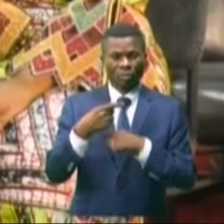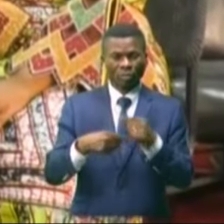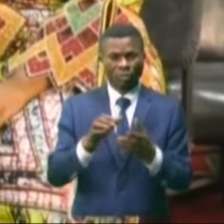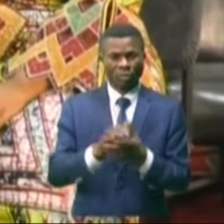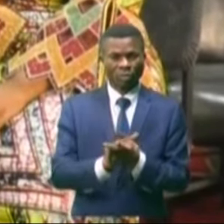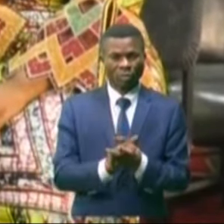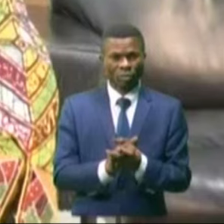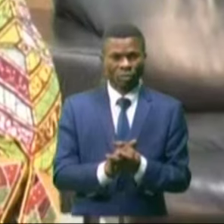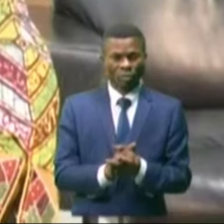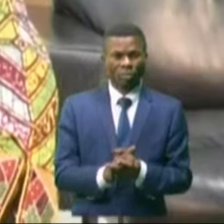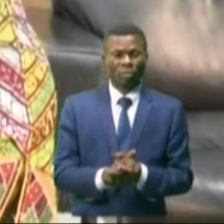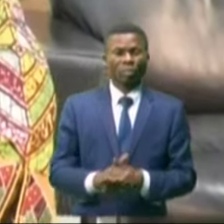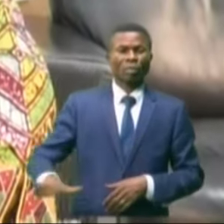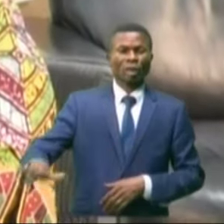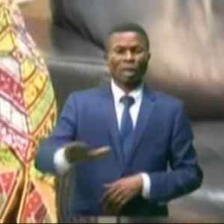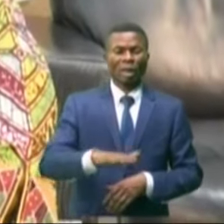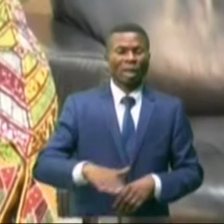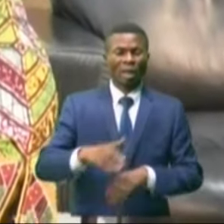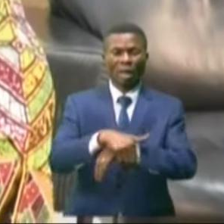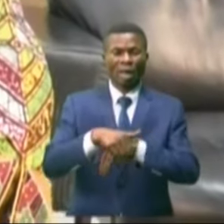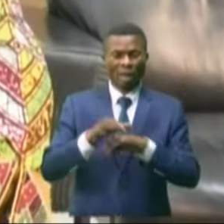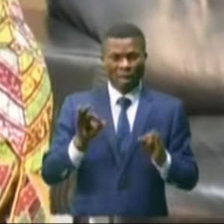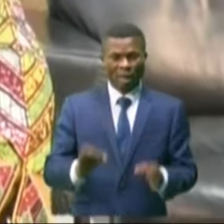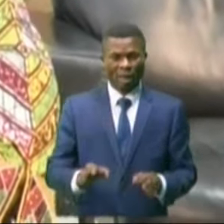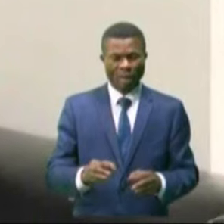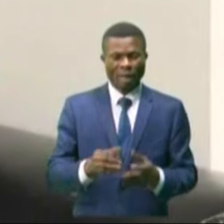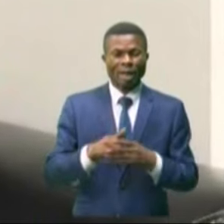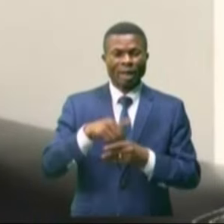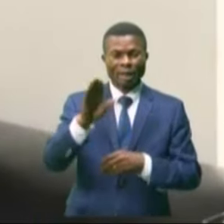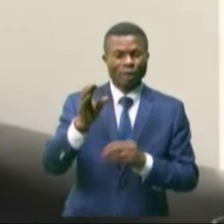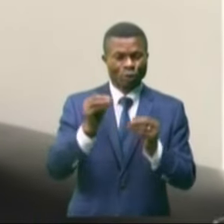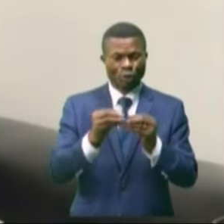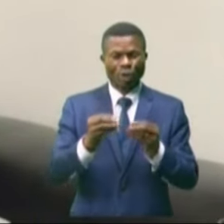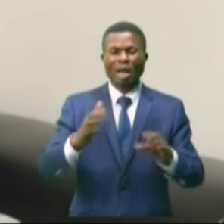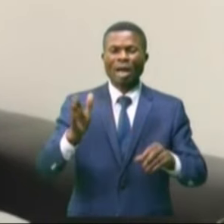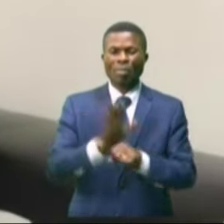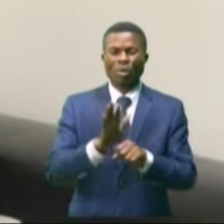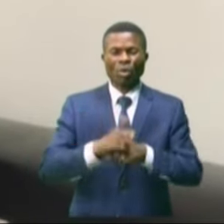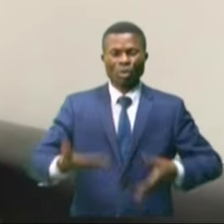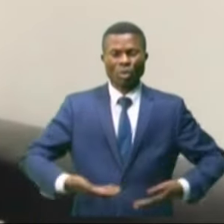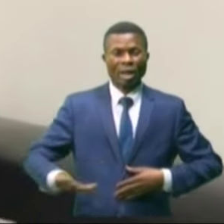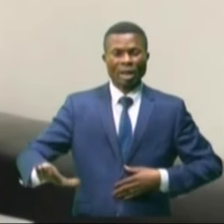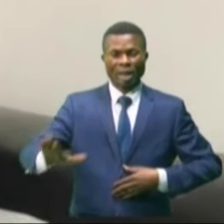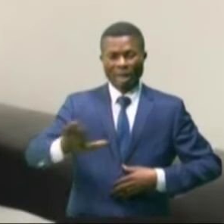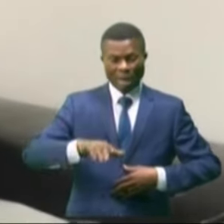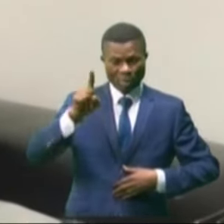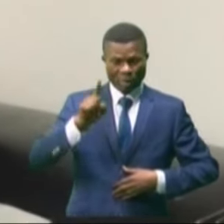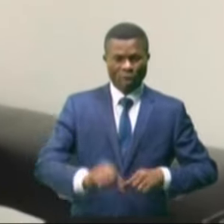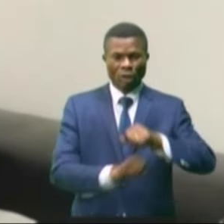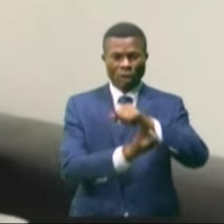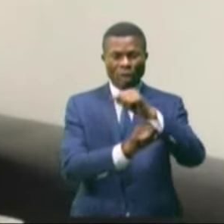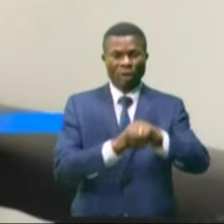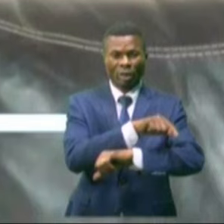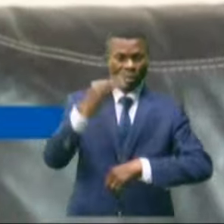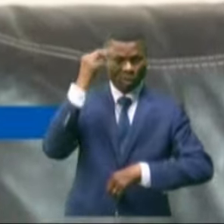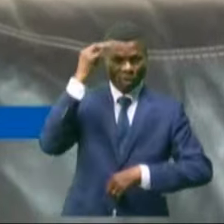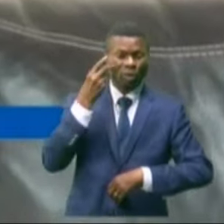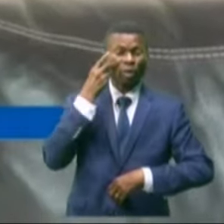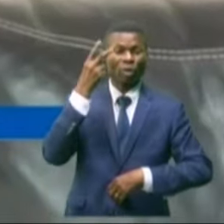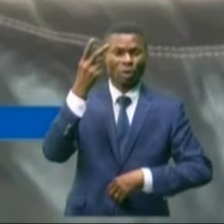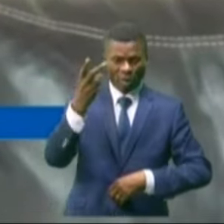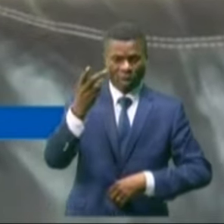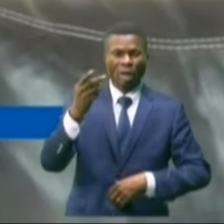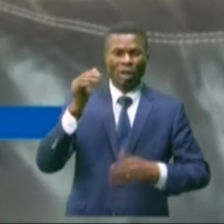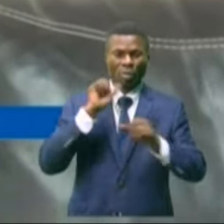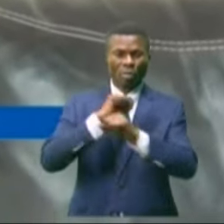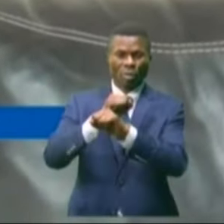de la Grande-Bretagne, qui sort de cette audience réconfortée, précise que son pays va accompagner le ministère dans sa vision sur la femme